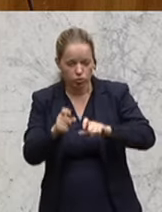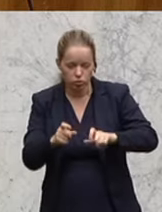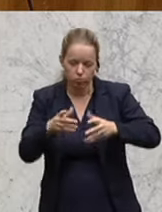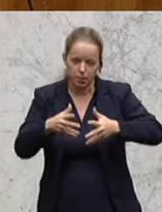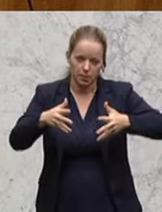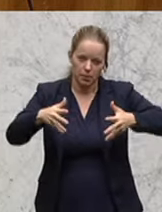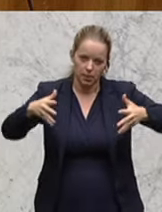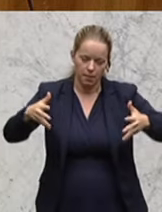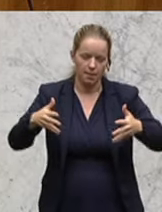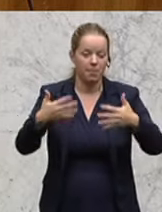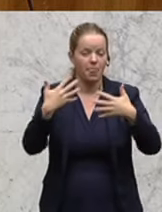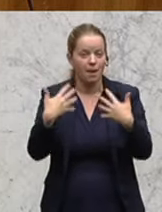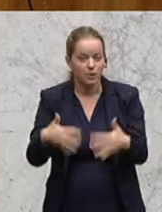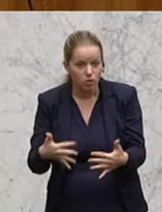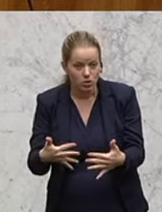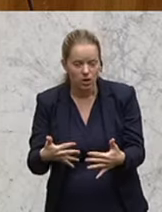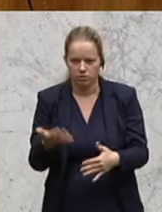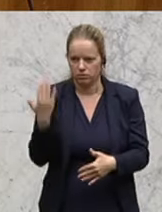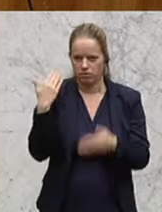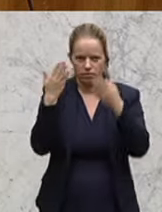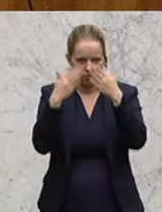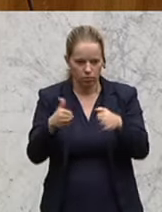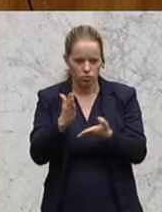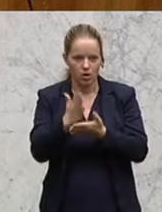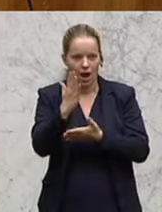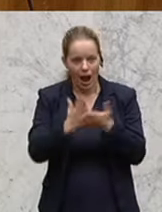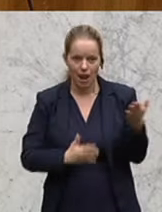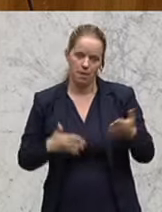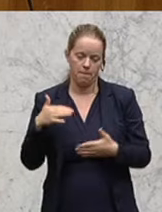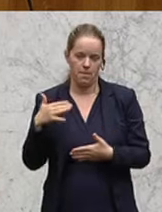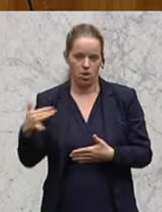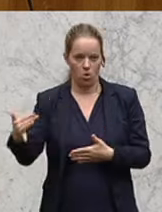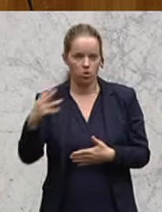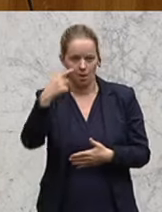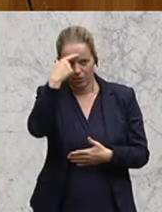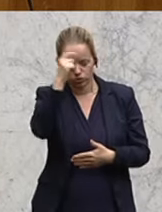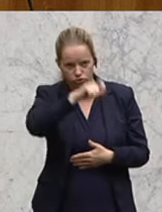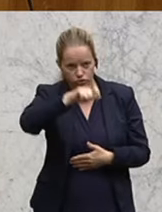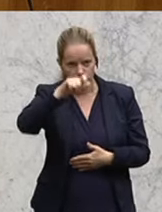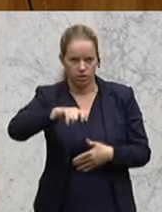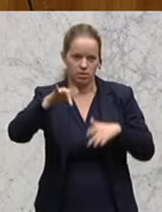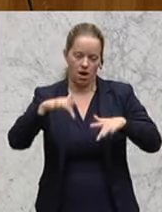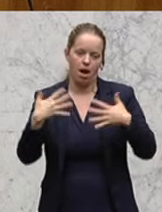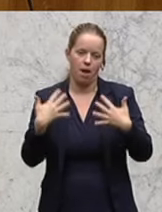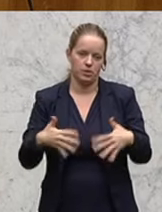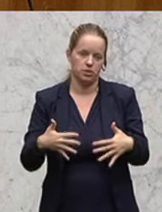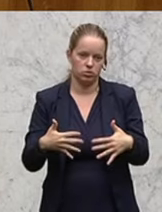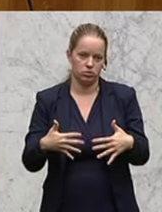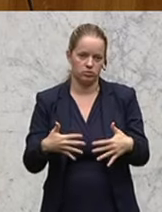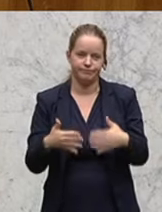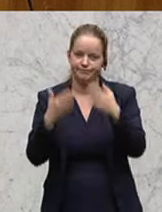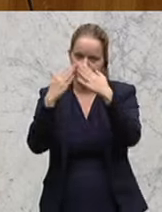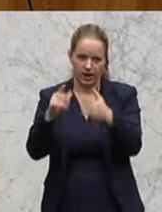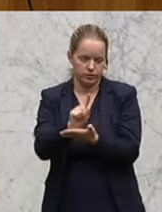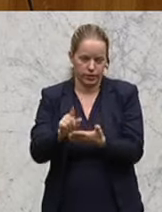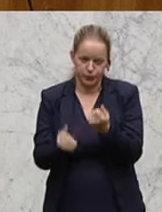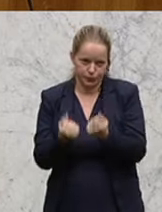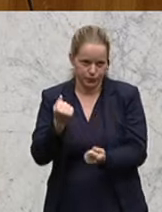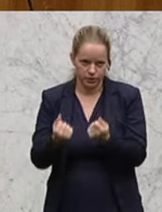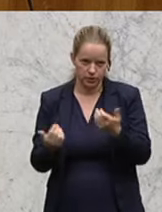die galoppiert. Bereits zu Weihnachten werden 500.000 Menschen arbeitslos unterm Weihnachtsbaum sitzen. Auch im nächsten Jahr werden wir nach